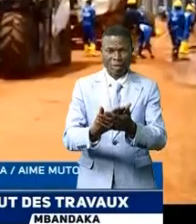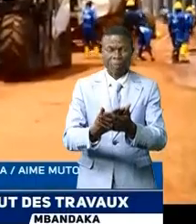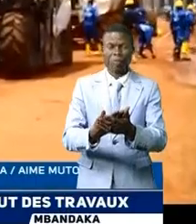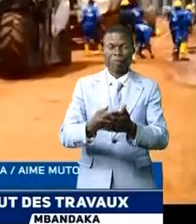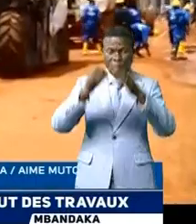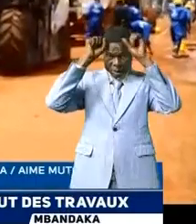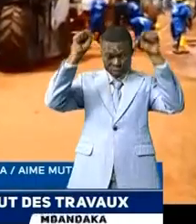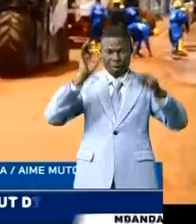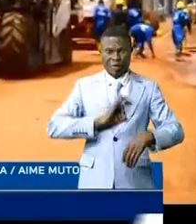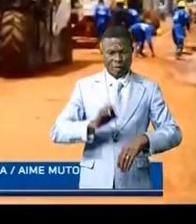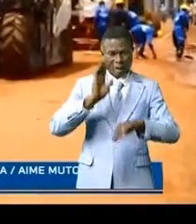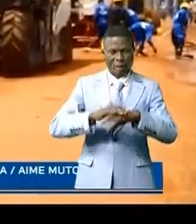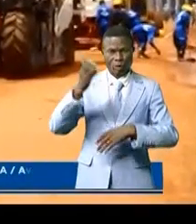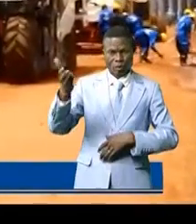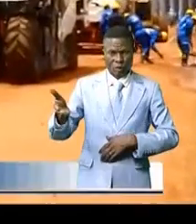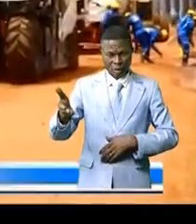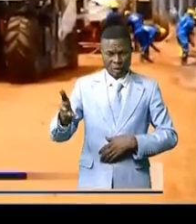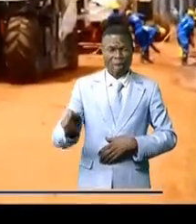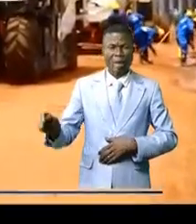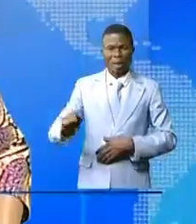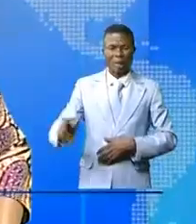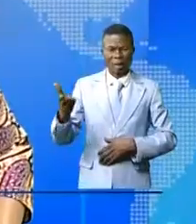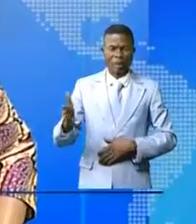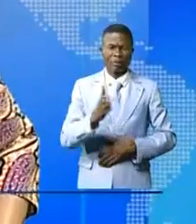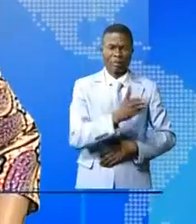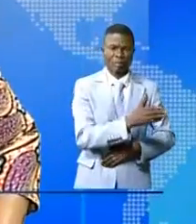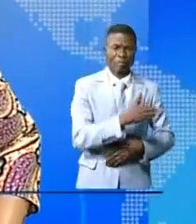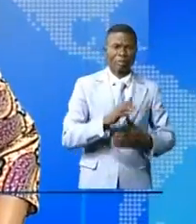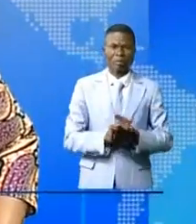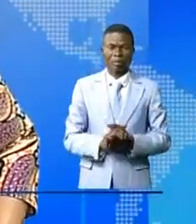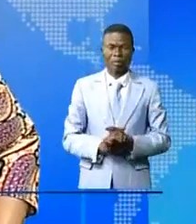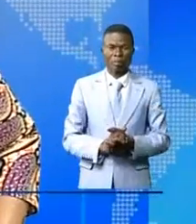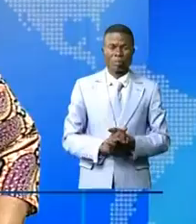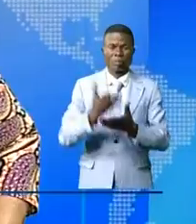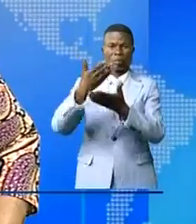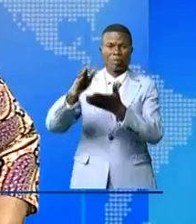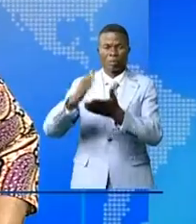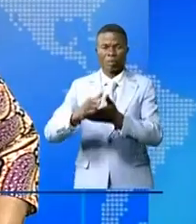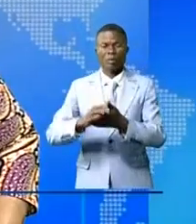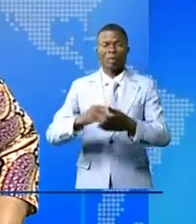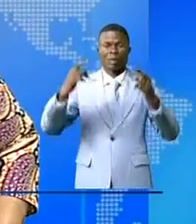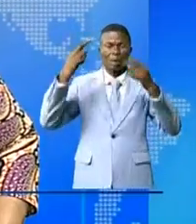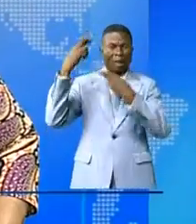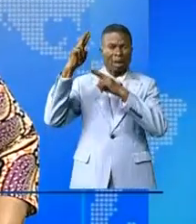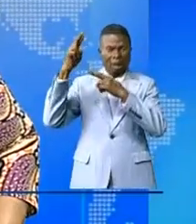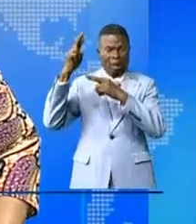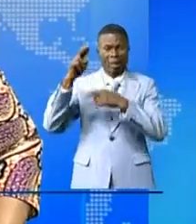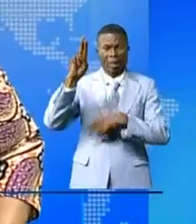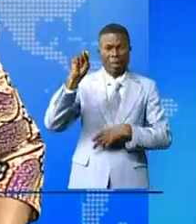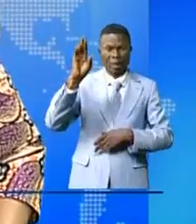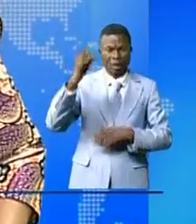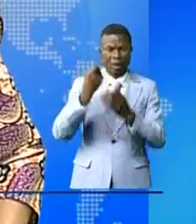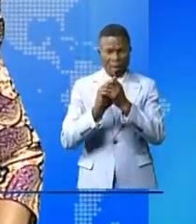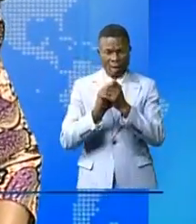la nation dans cette partie des territoires nationaux. Le dispensaire de la radio-télévision nationale congolaise fera